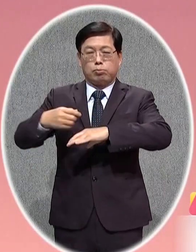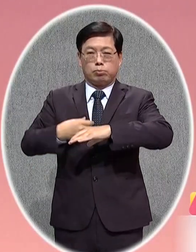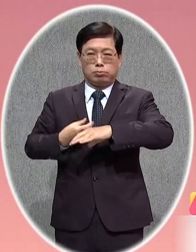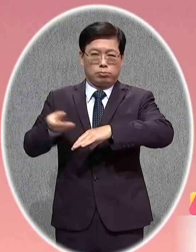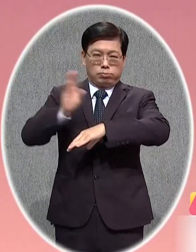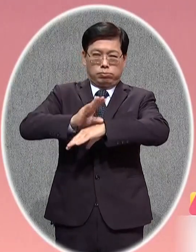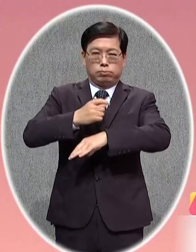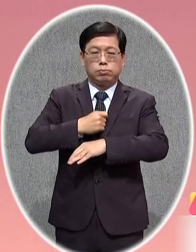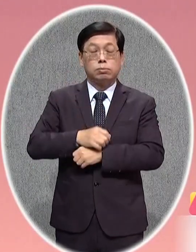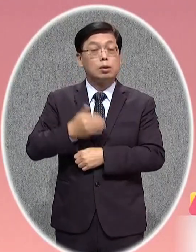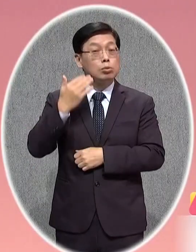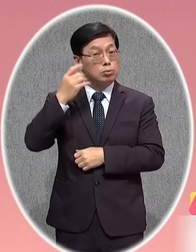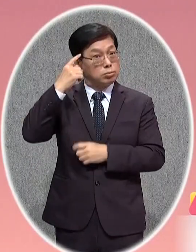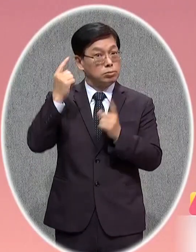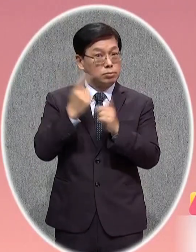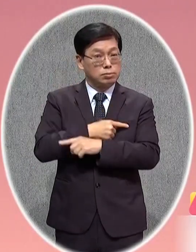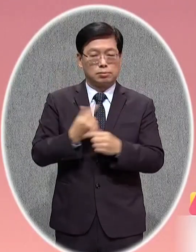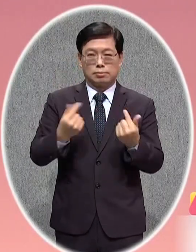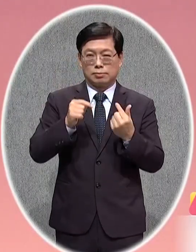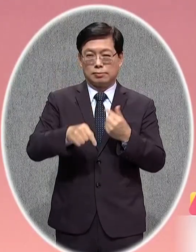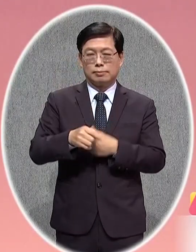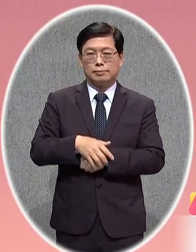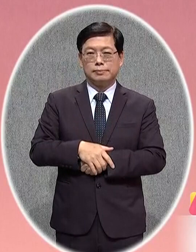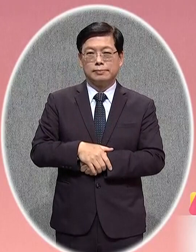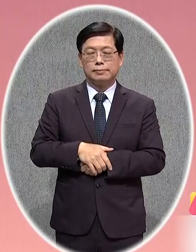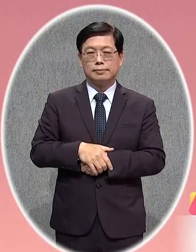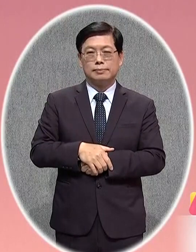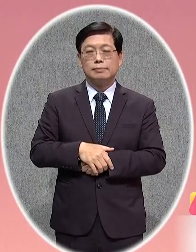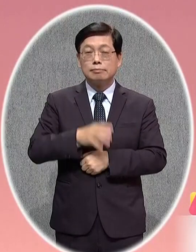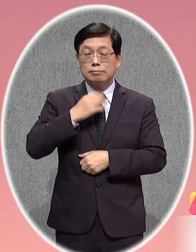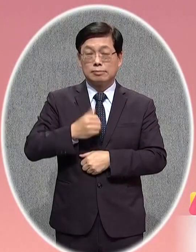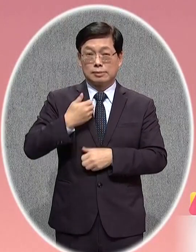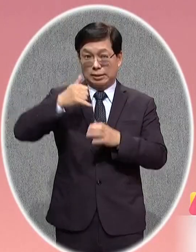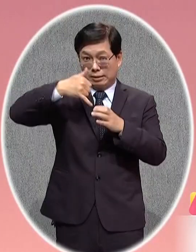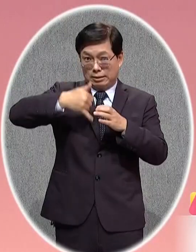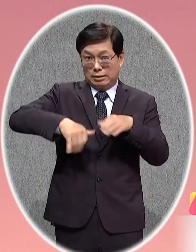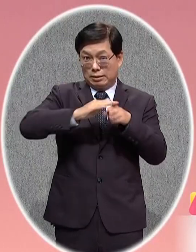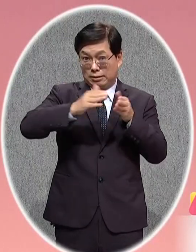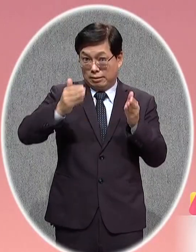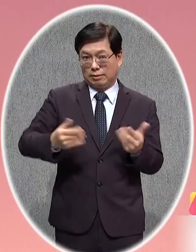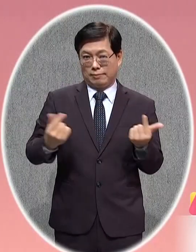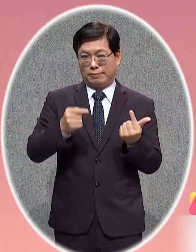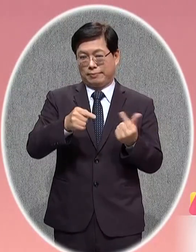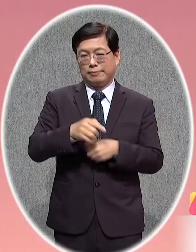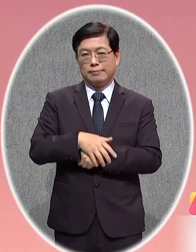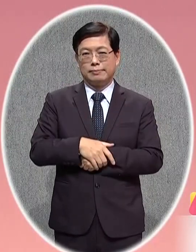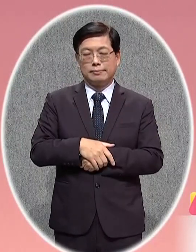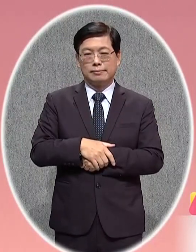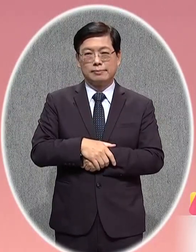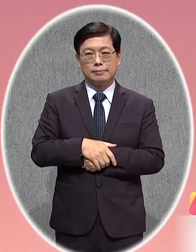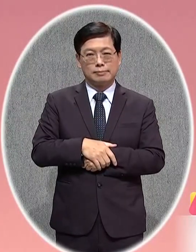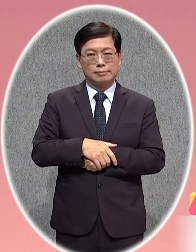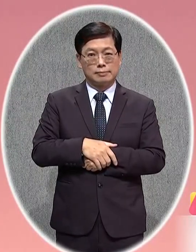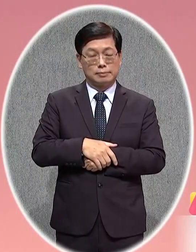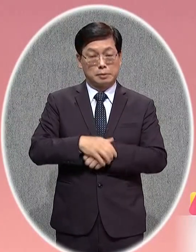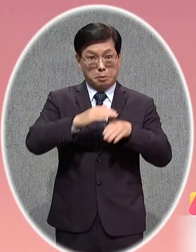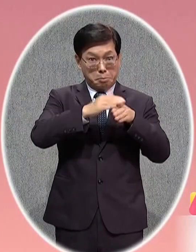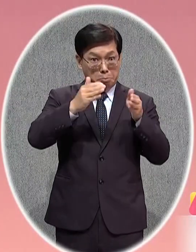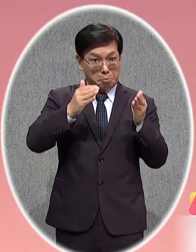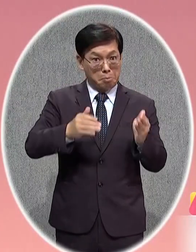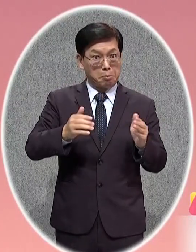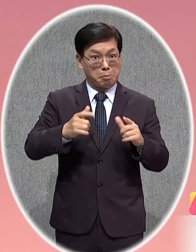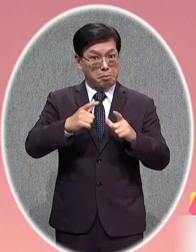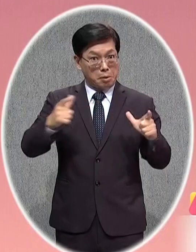构。如果各位想象现在这个画面，沉箱就像这样子，这个沉箱它的面